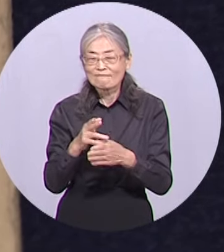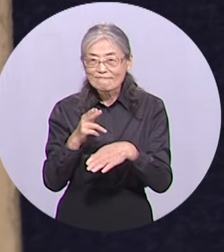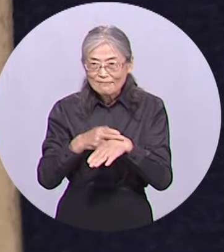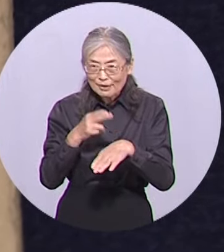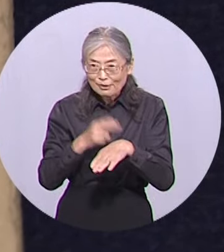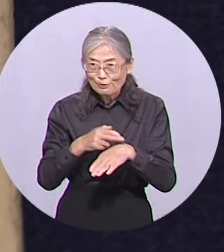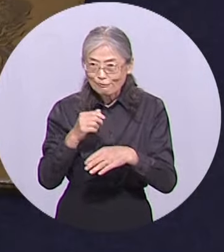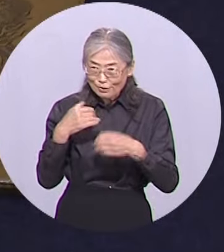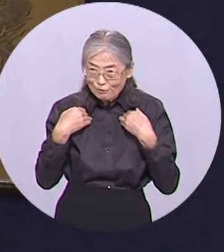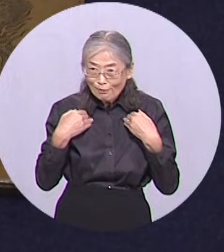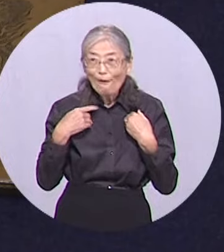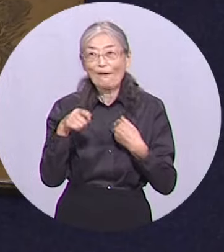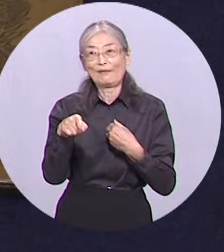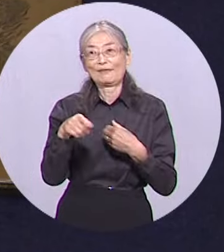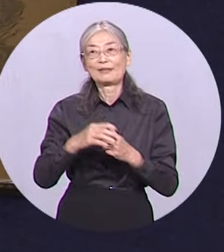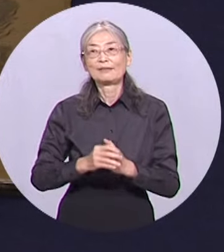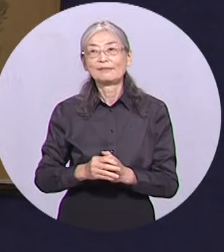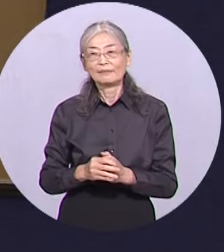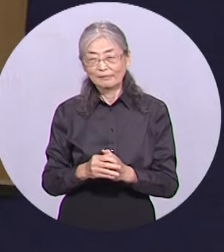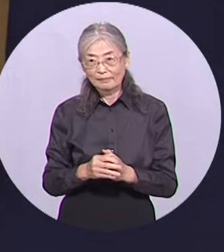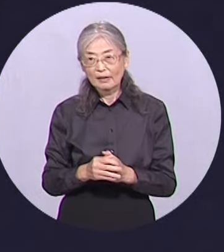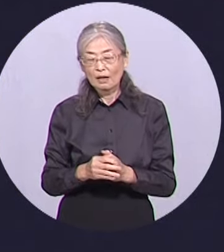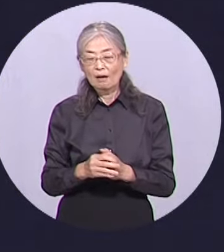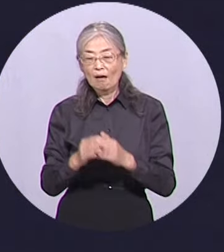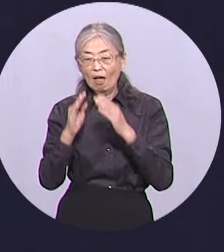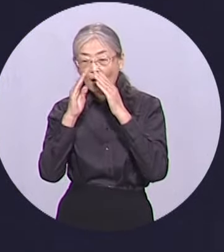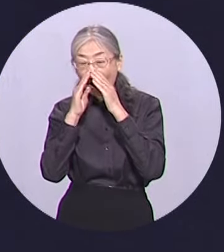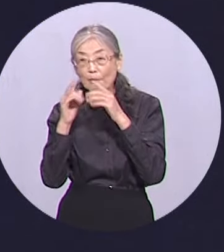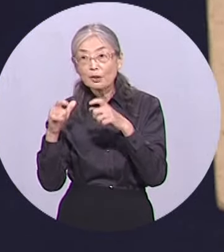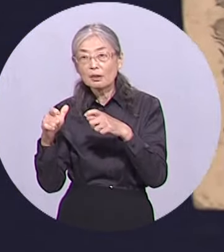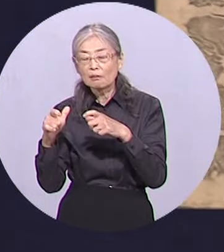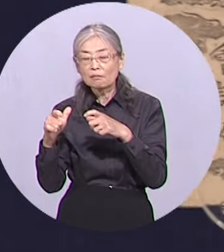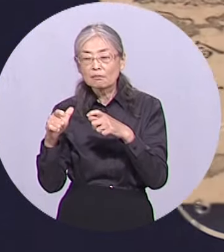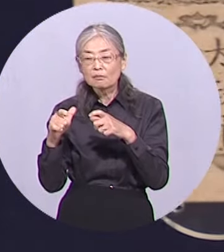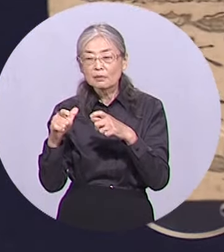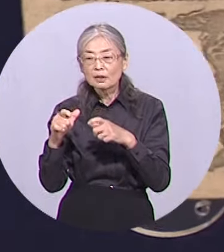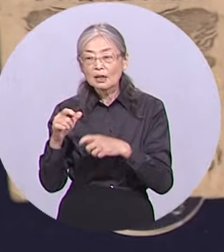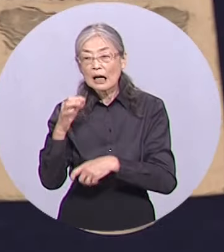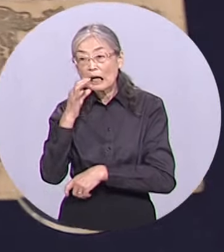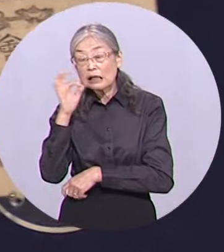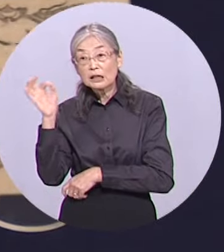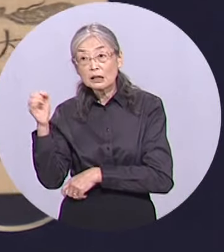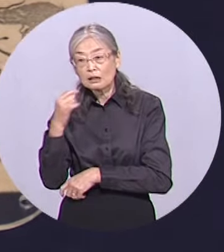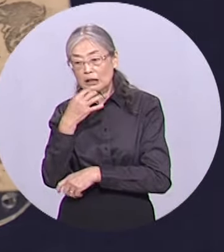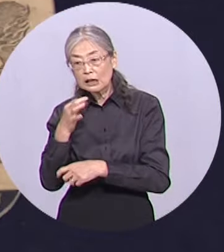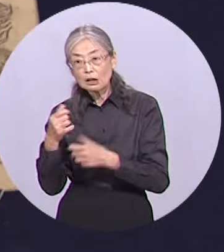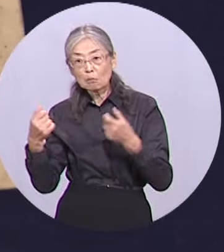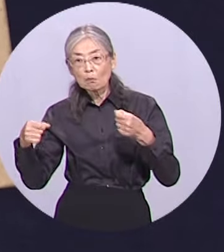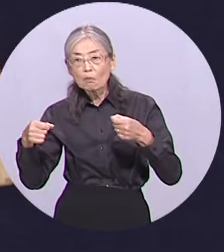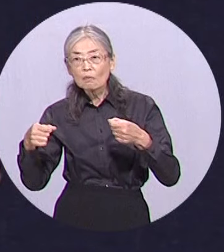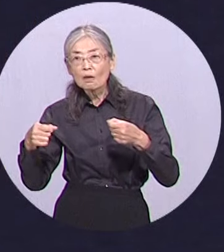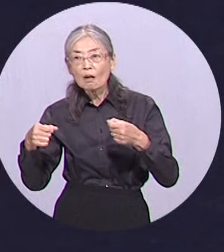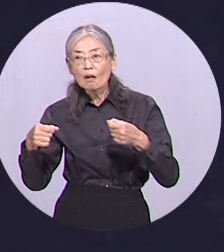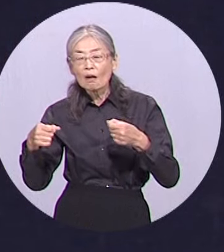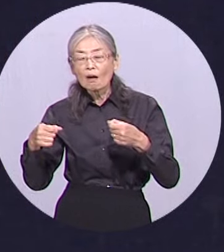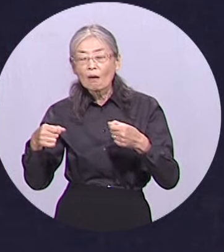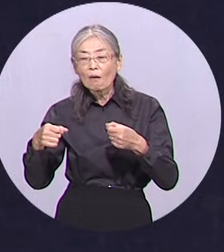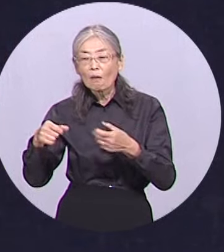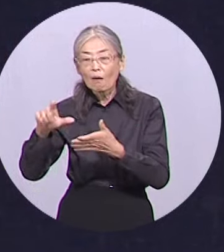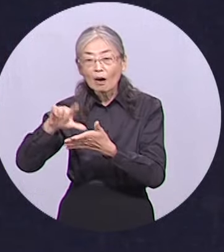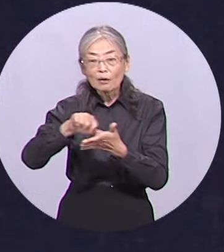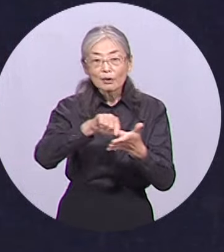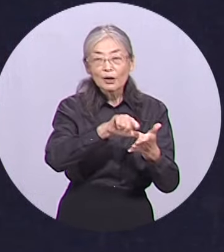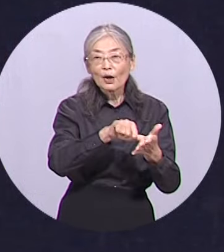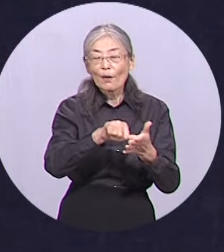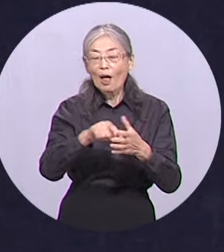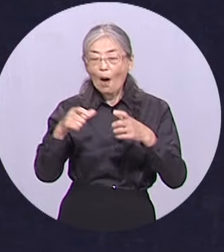ております。 ただの紙が金や銀と同等の価値があるとなると、各地で大量にお札が